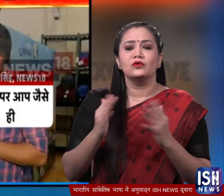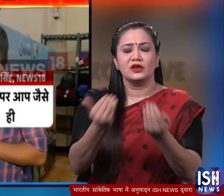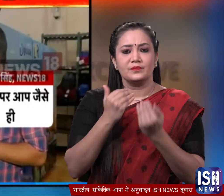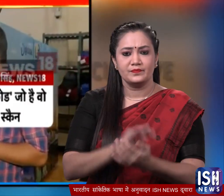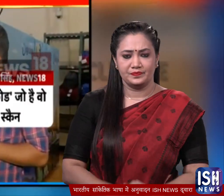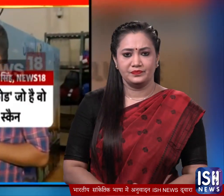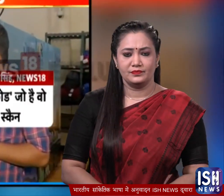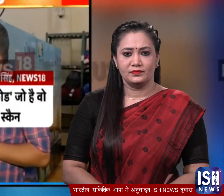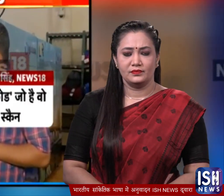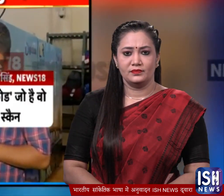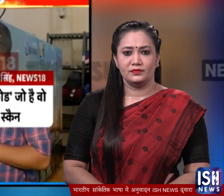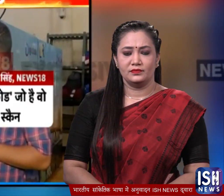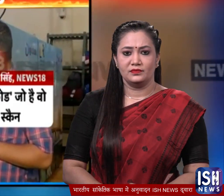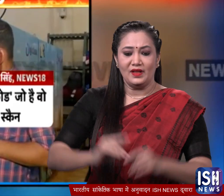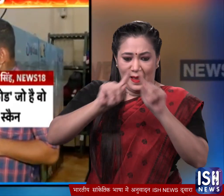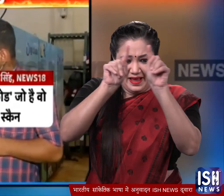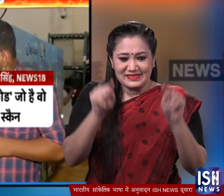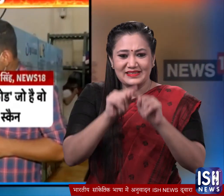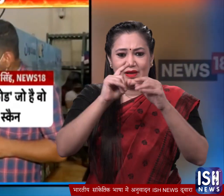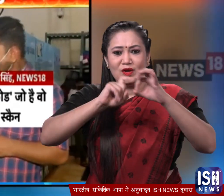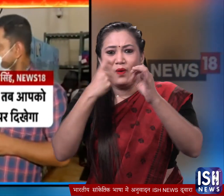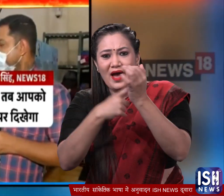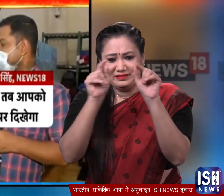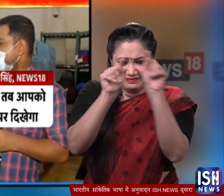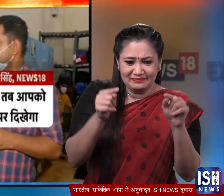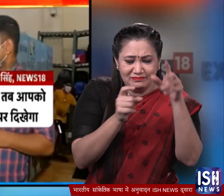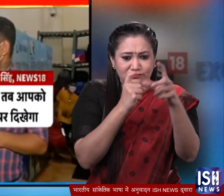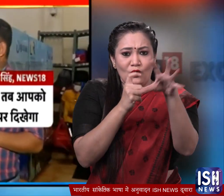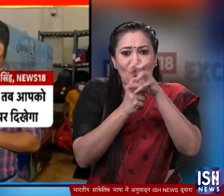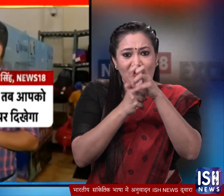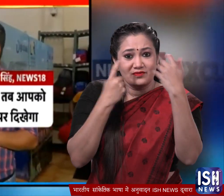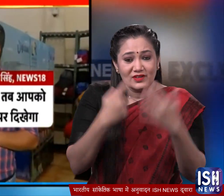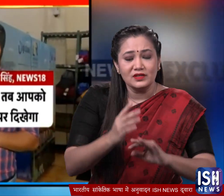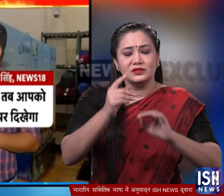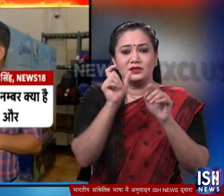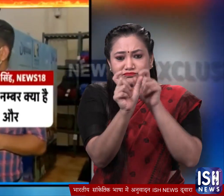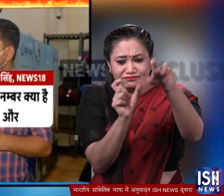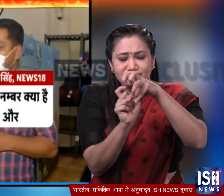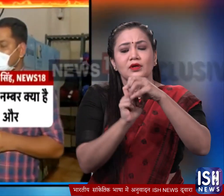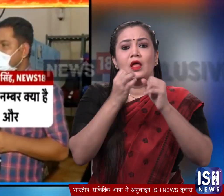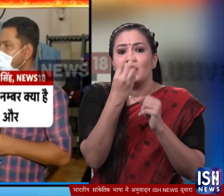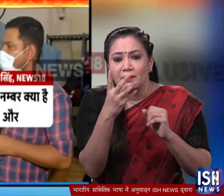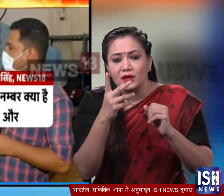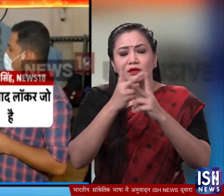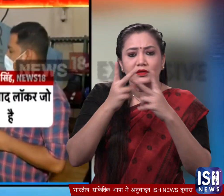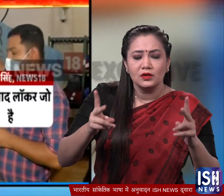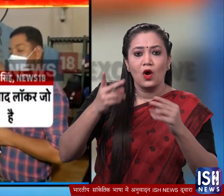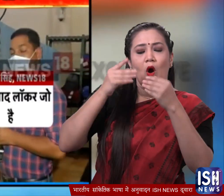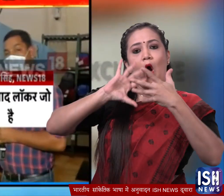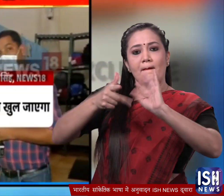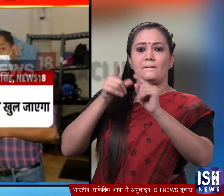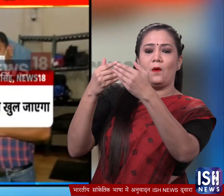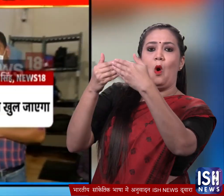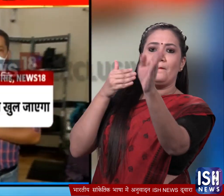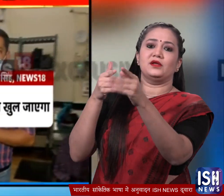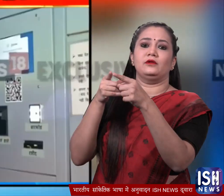पर जैसे ही आप वो बार कोड जो है वो स्कैन करेंगे, तब आपको इस पर देखिएगा लॉकर नंबर क्या है और उसके बाद लॉकर जो